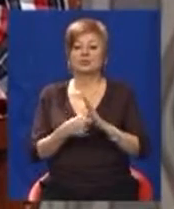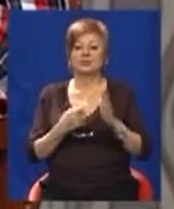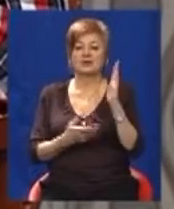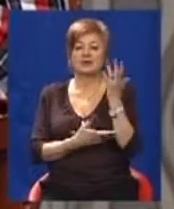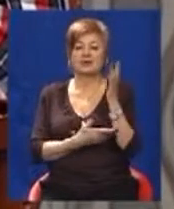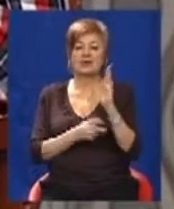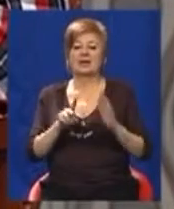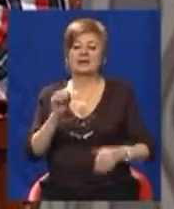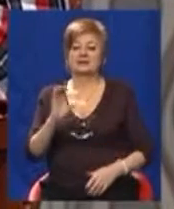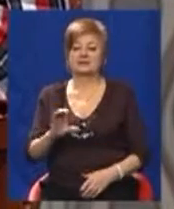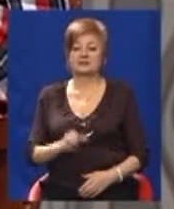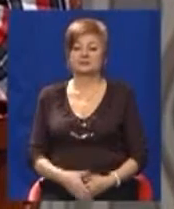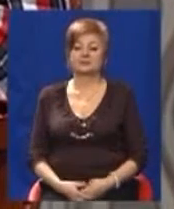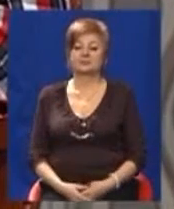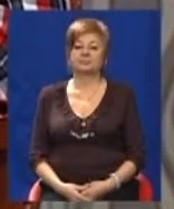про дерево-ліс».